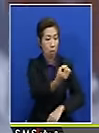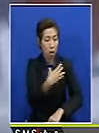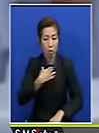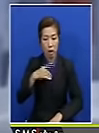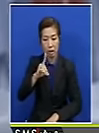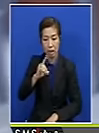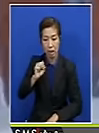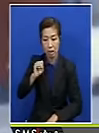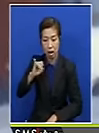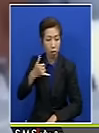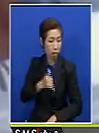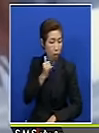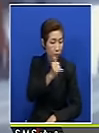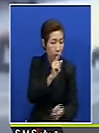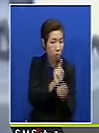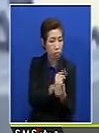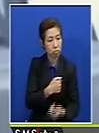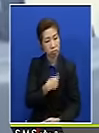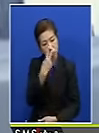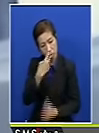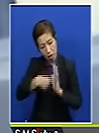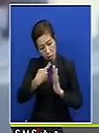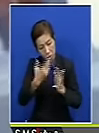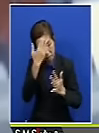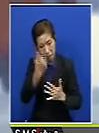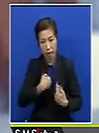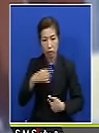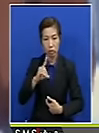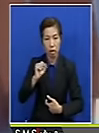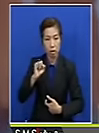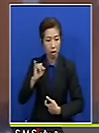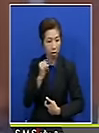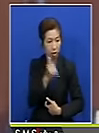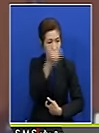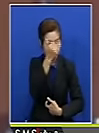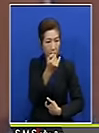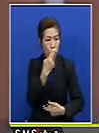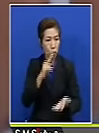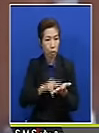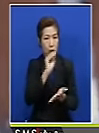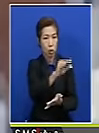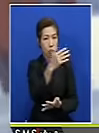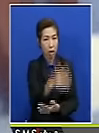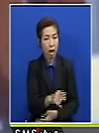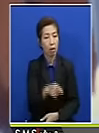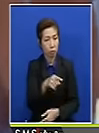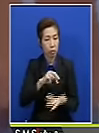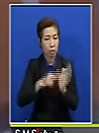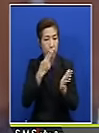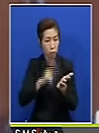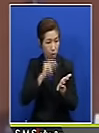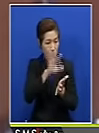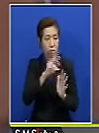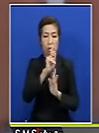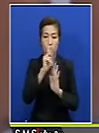จขาพระธรรมชโยยังไม่มีเหตุผลที่ DSI จะต้องเข้าไปตรวจนะคะเพราะว่าได้ออกหมายเรียกอีกรอบไปแล้วยืนยันว่าการด